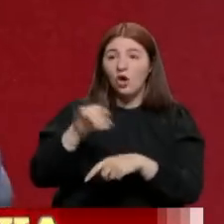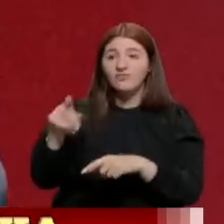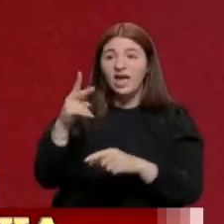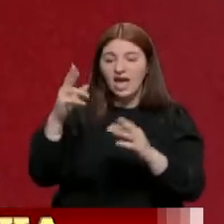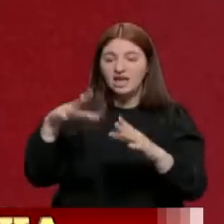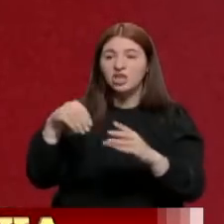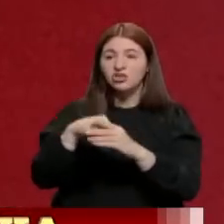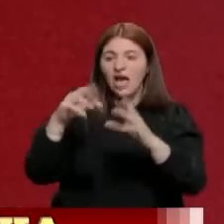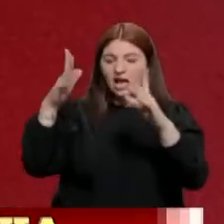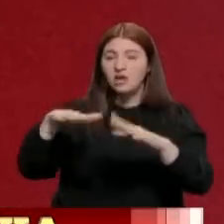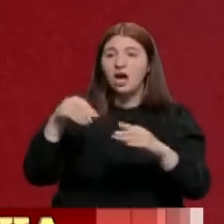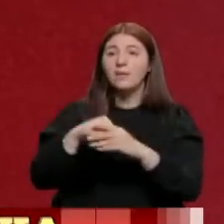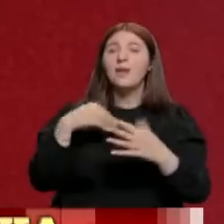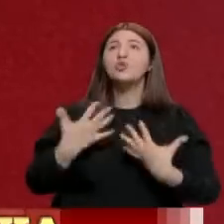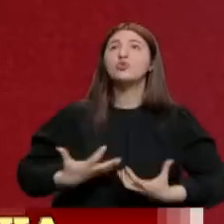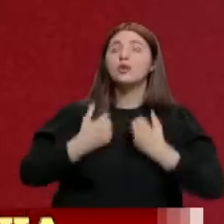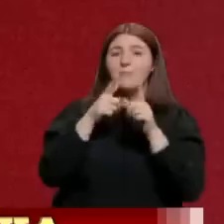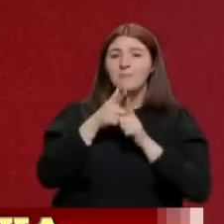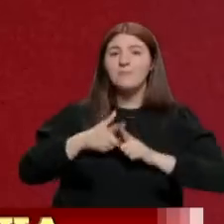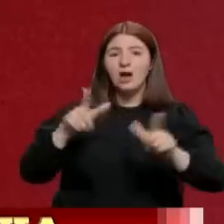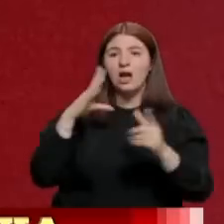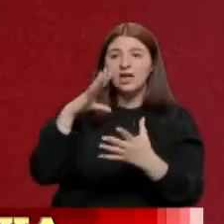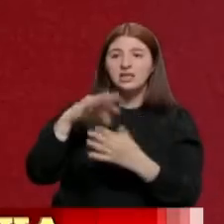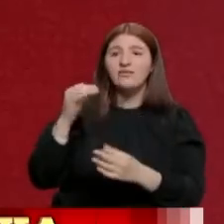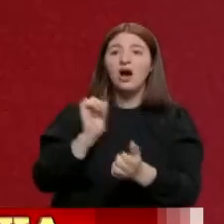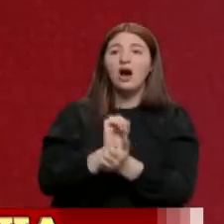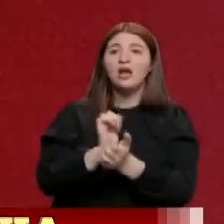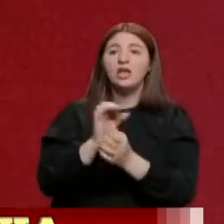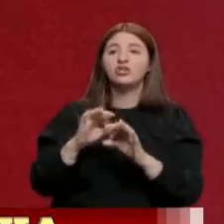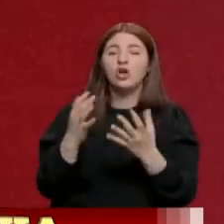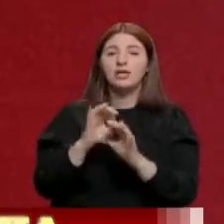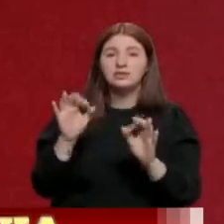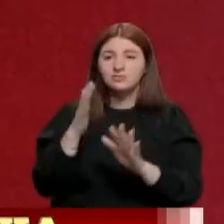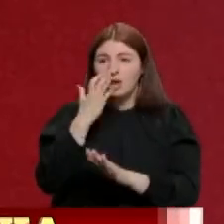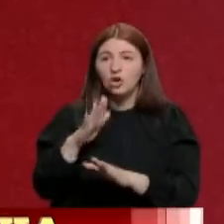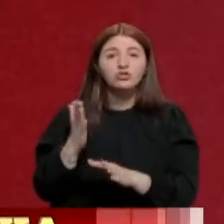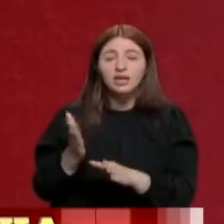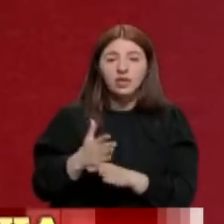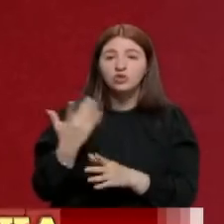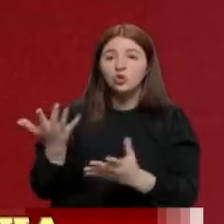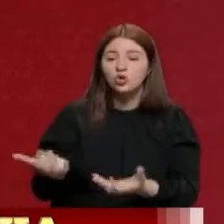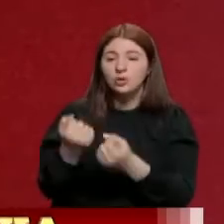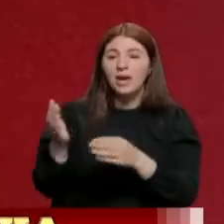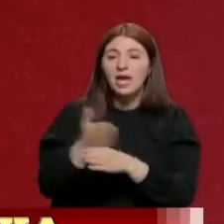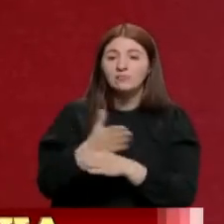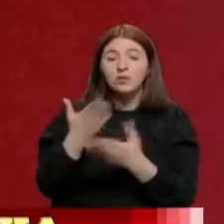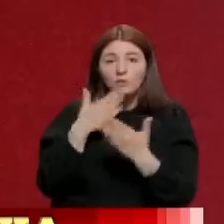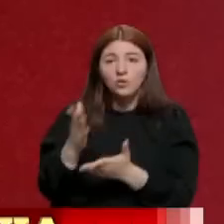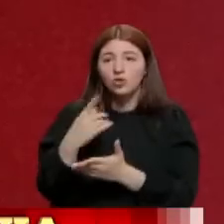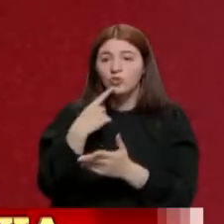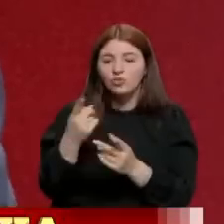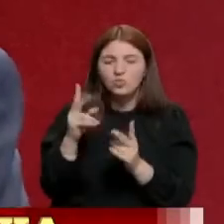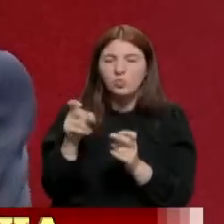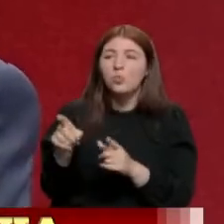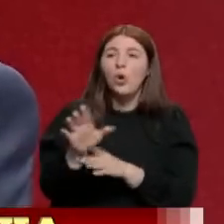altından, her enkazın altından kurtarın beni diye bağırıyordu insanlar ve aileleri çaresizdi. Niye? Çünkü kurtarma ekipmanları yoktu, söz